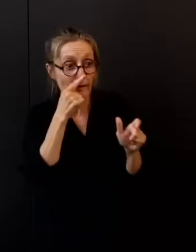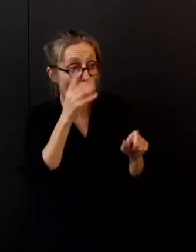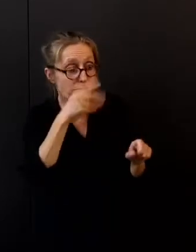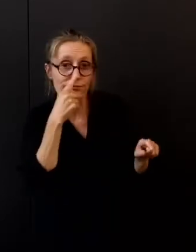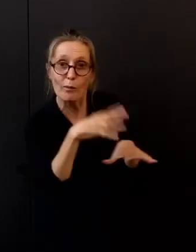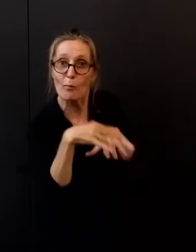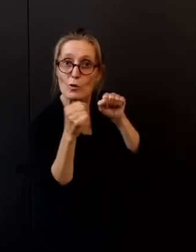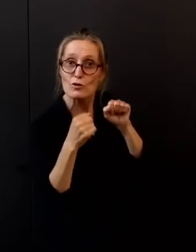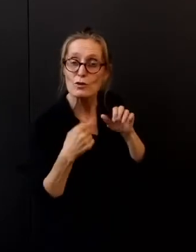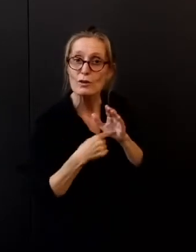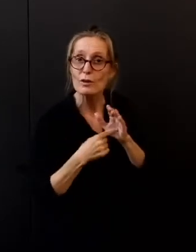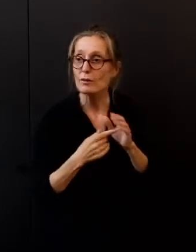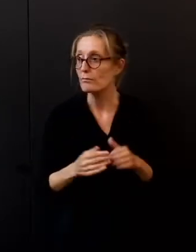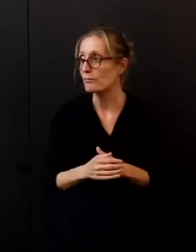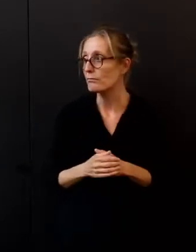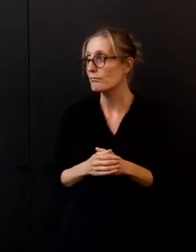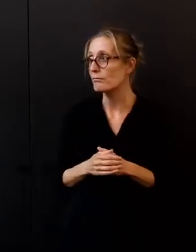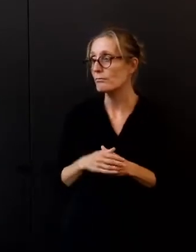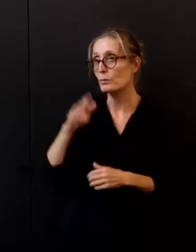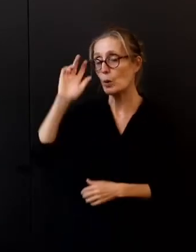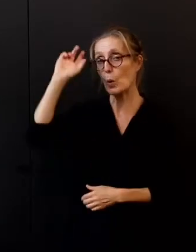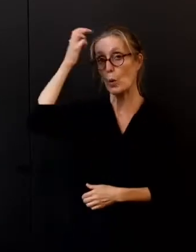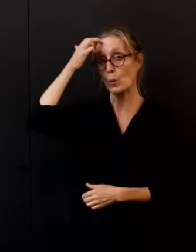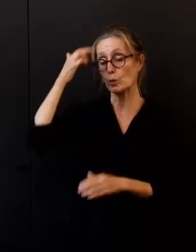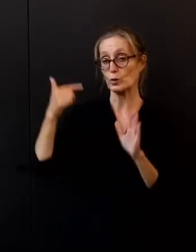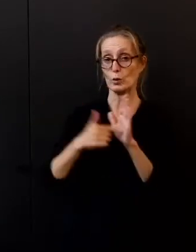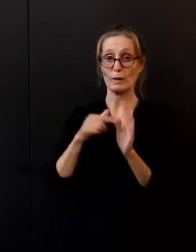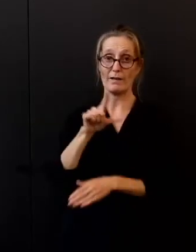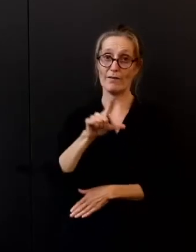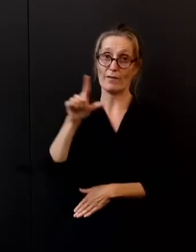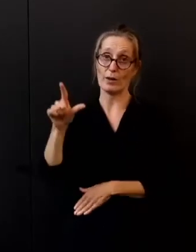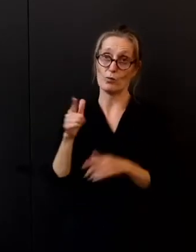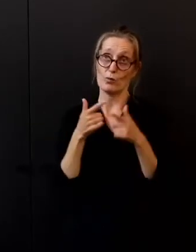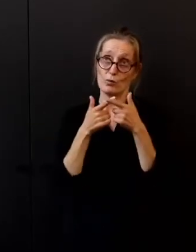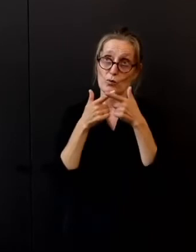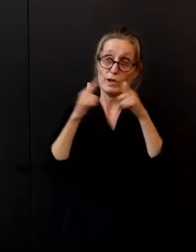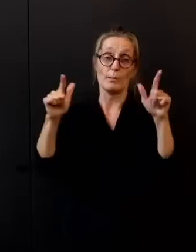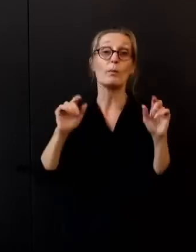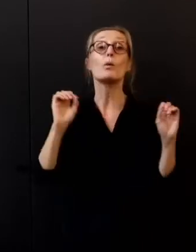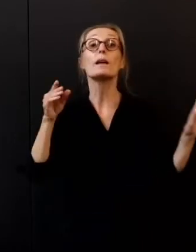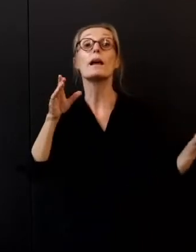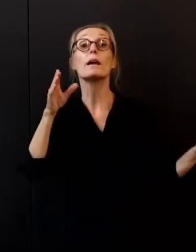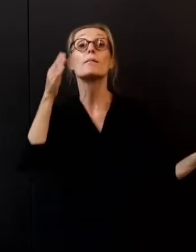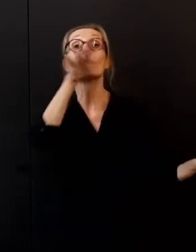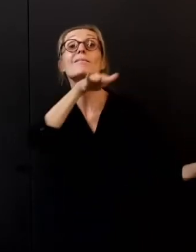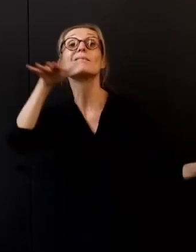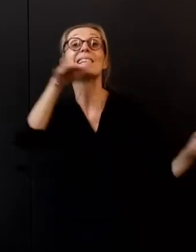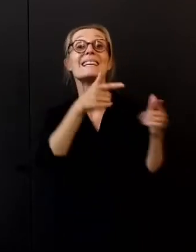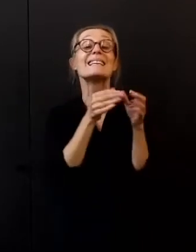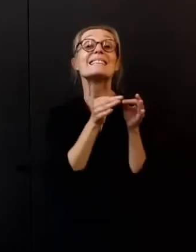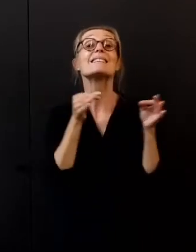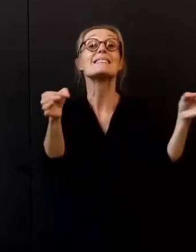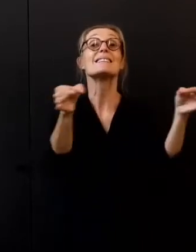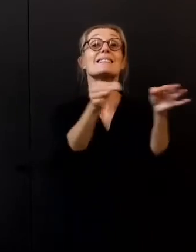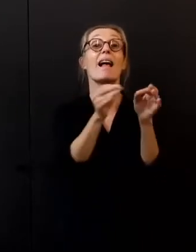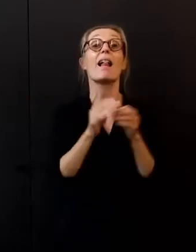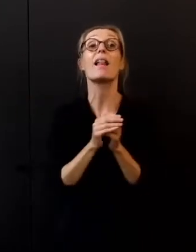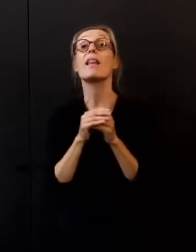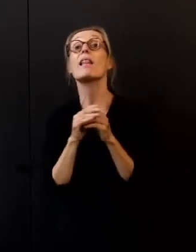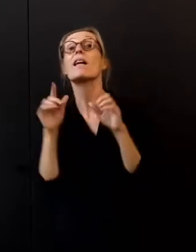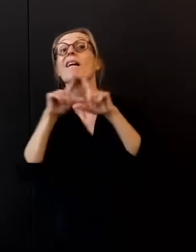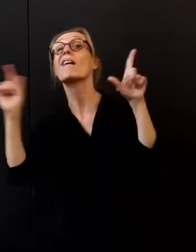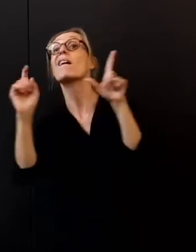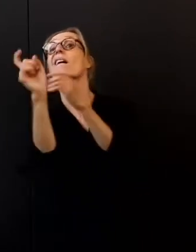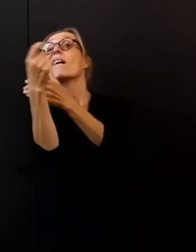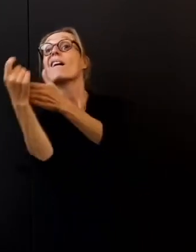suis libre à partir de août 2022. Bon, alors tous ceux qui nous ont entendus et tous ceux qui sont dans la salle, vous savez qu'en août 2022, vous